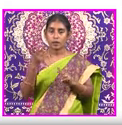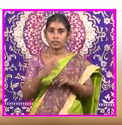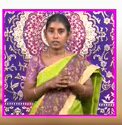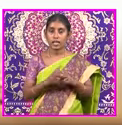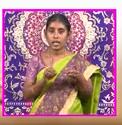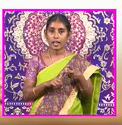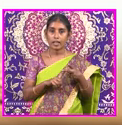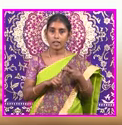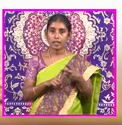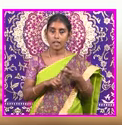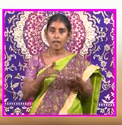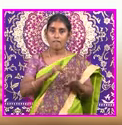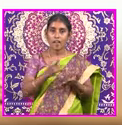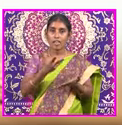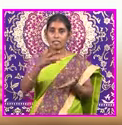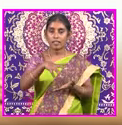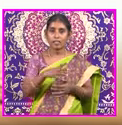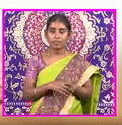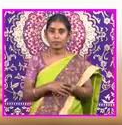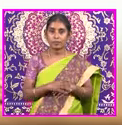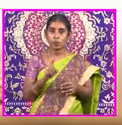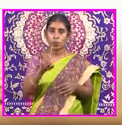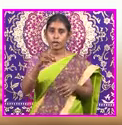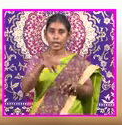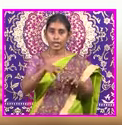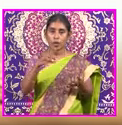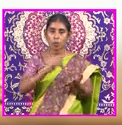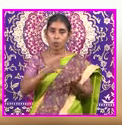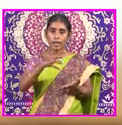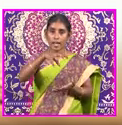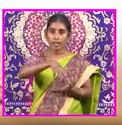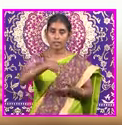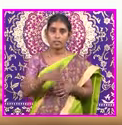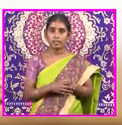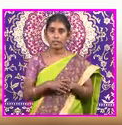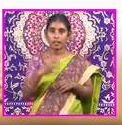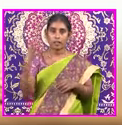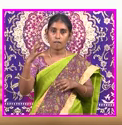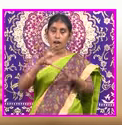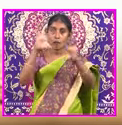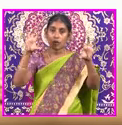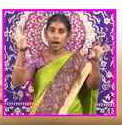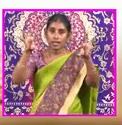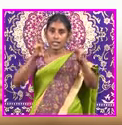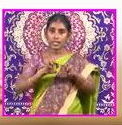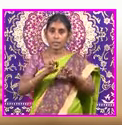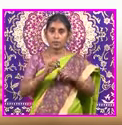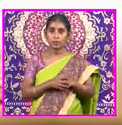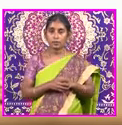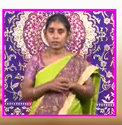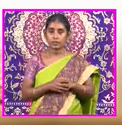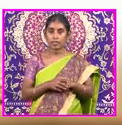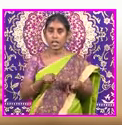வானிலையும் கட்டுப்படுத்தக்கூடிய காரணியாக இருக்குது. உதாரணத்துக்கு இப்போ இந்தியாவோட கடற்கரை பகுதியில் பார்த்தீங்கன்னா, மேற்கு கடற்கரை பகுதியில்